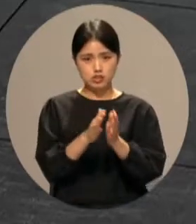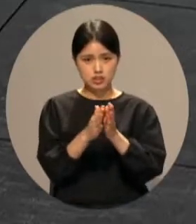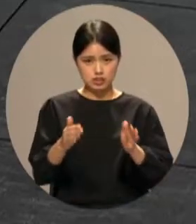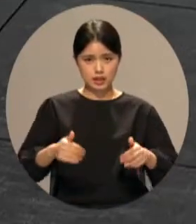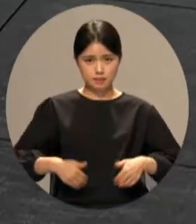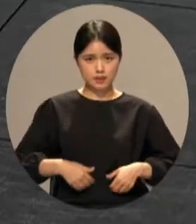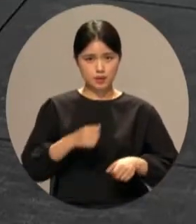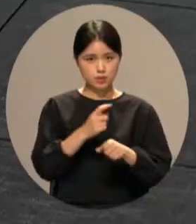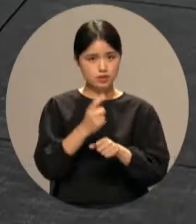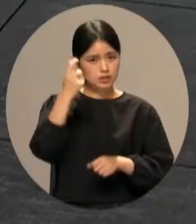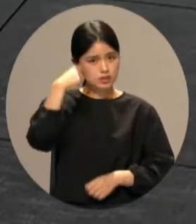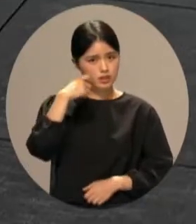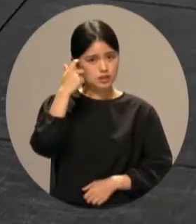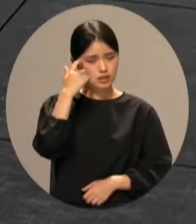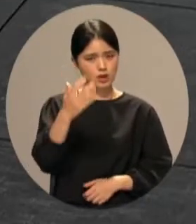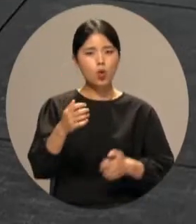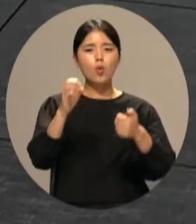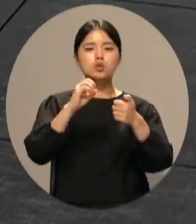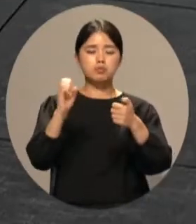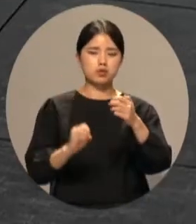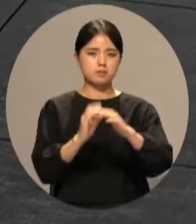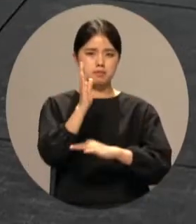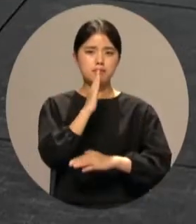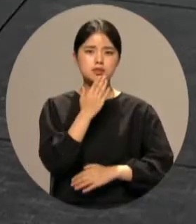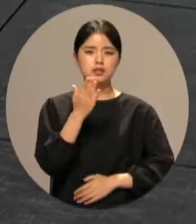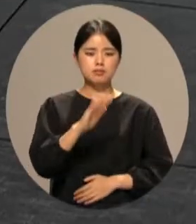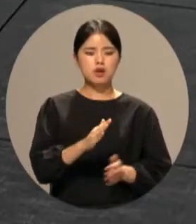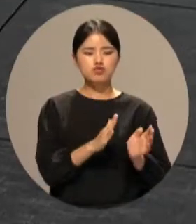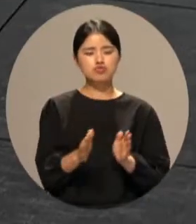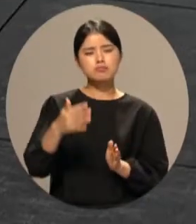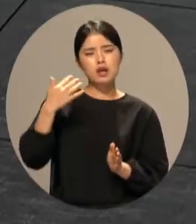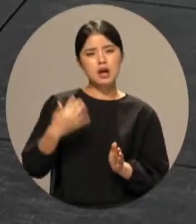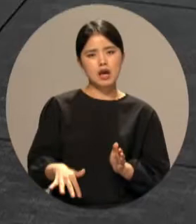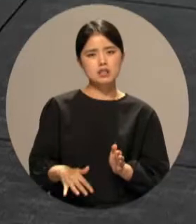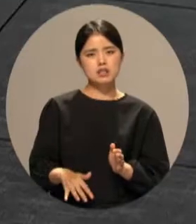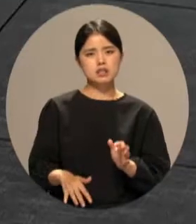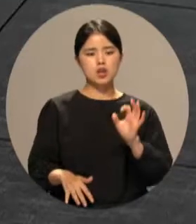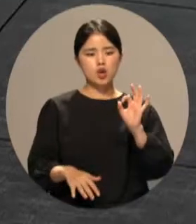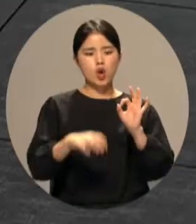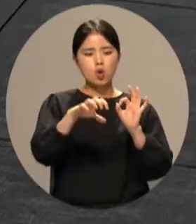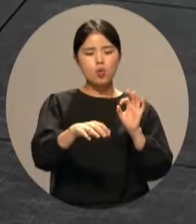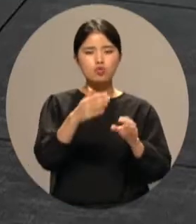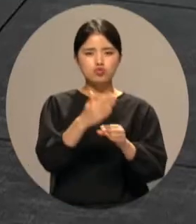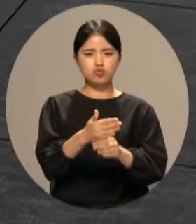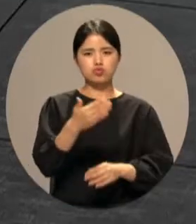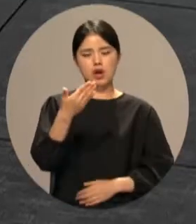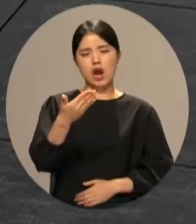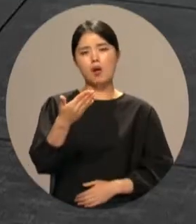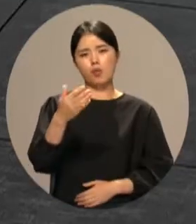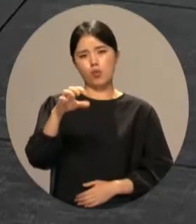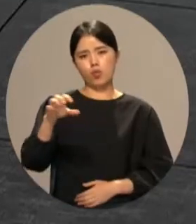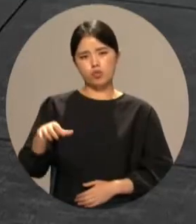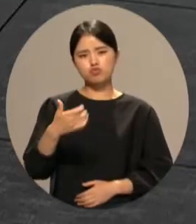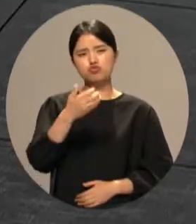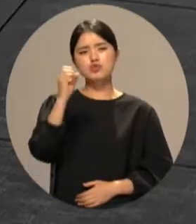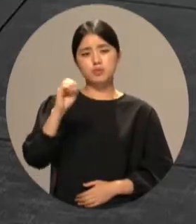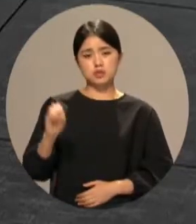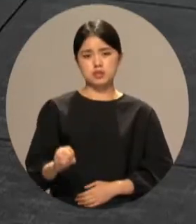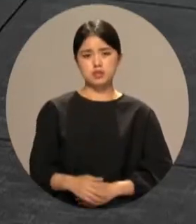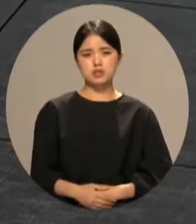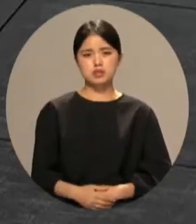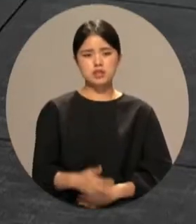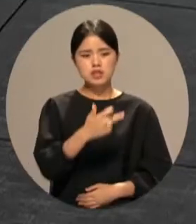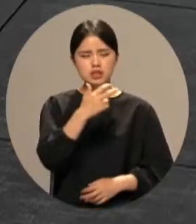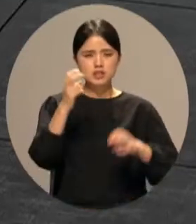곳이 50%를 넘었지만 준비가 안 됐다는 곳이 10곳 중 9곳에 달했습니다. 대기업과